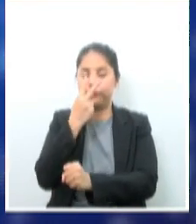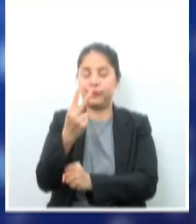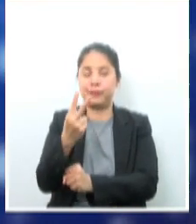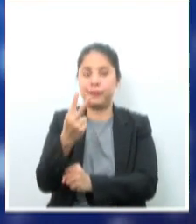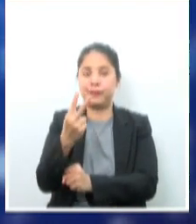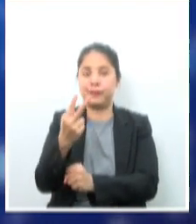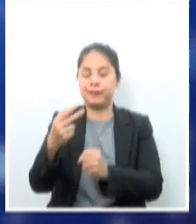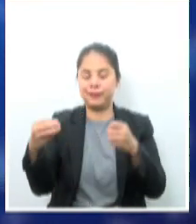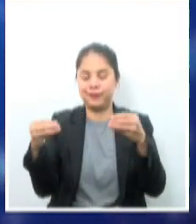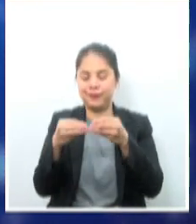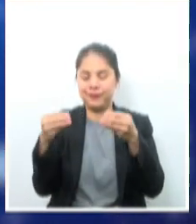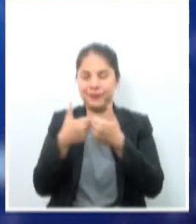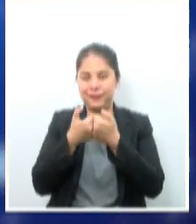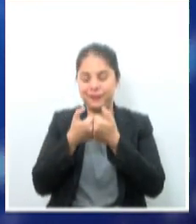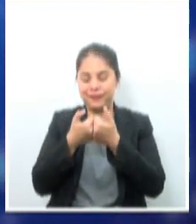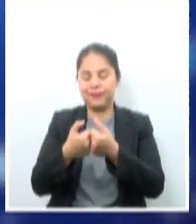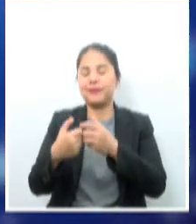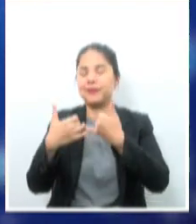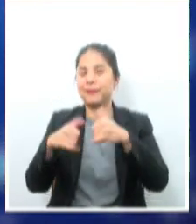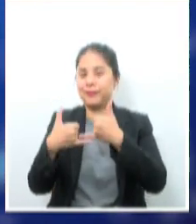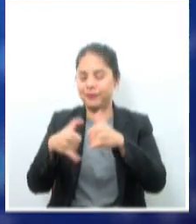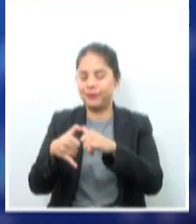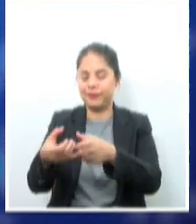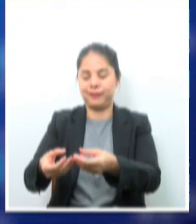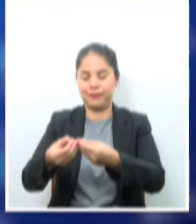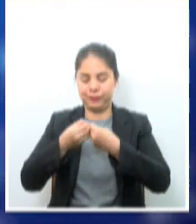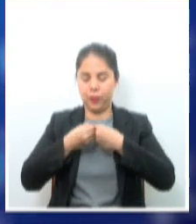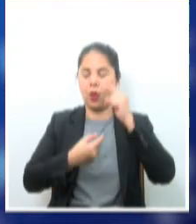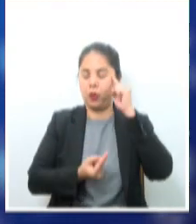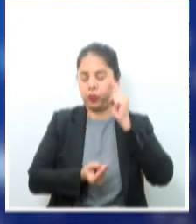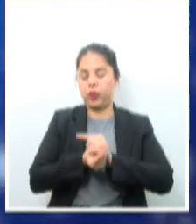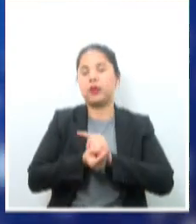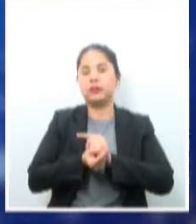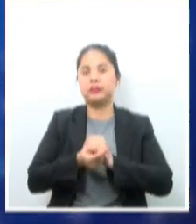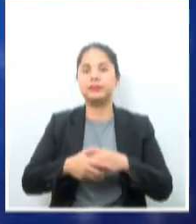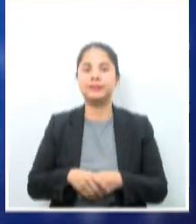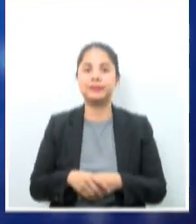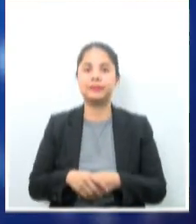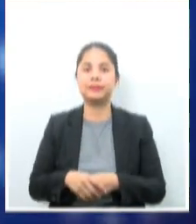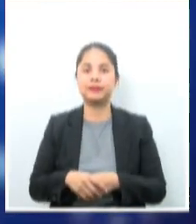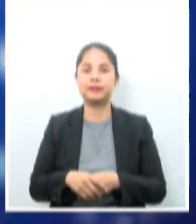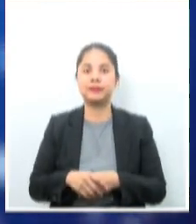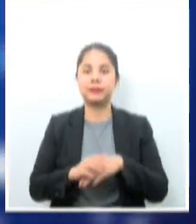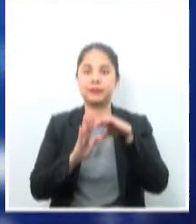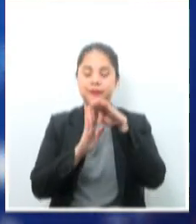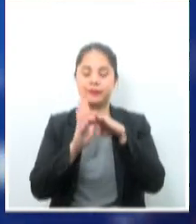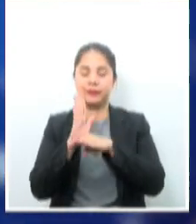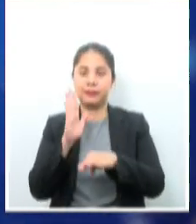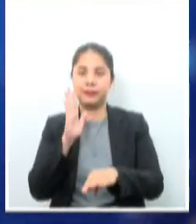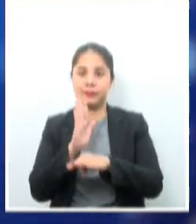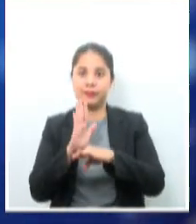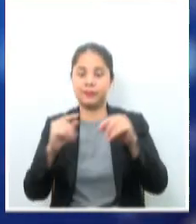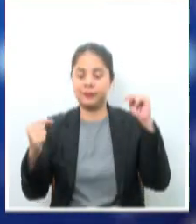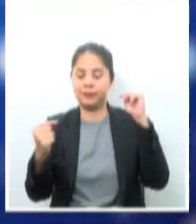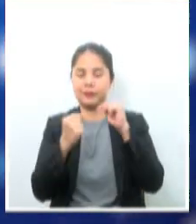เล่นเกมค่ะแล้วก็ได้รู้จักตนเองมากขึ้นนะคะ ในส่วนของกระบวนการวิจัยค่ะถ้า